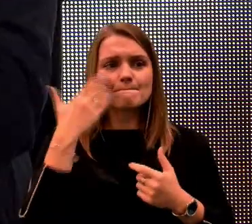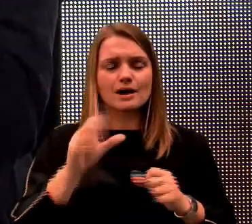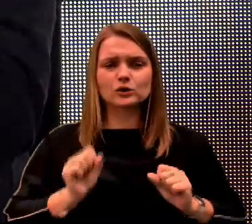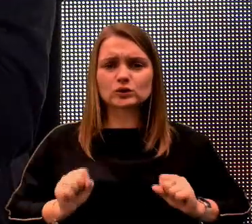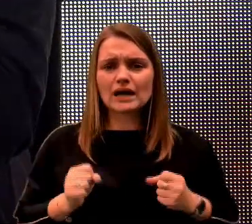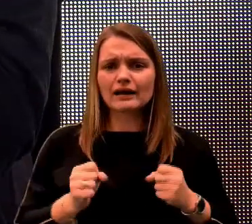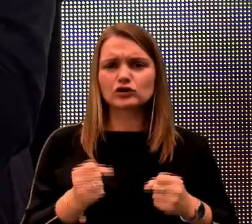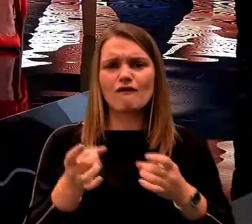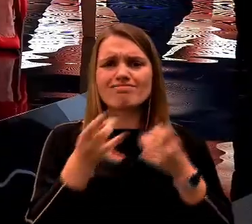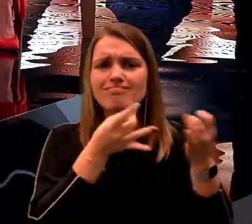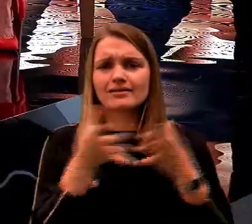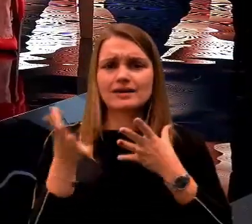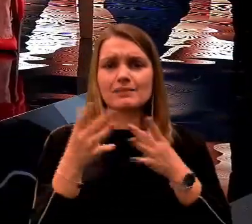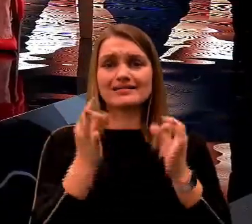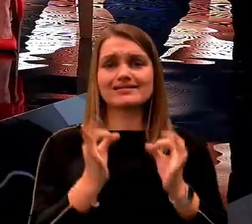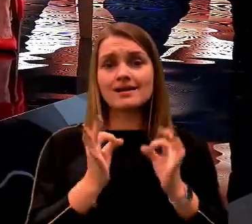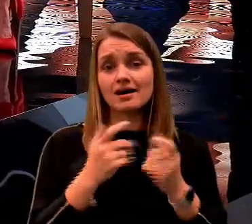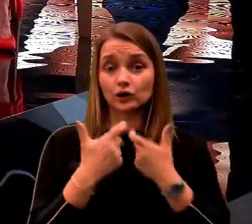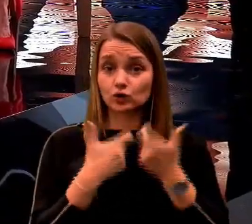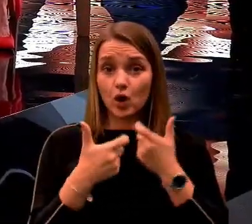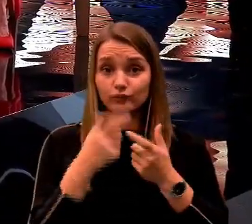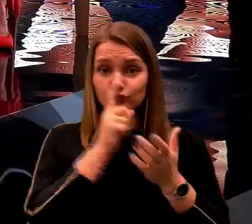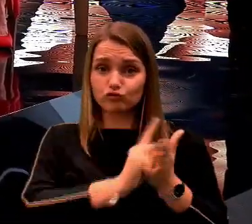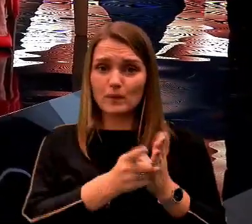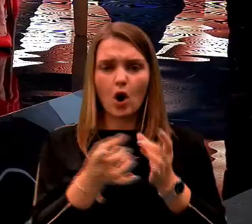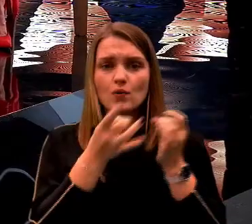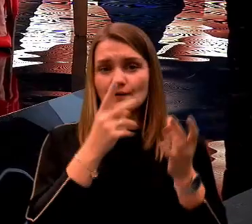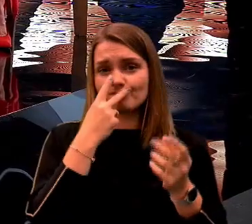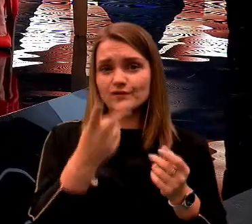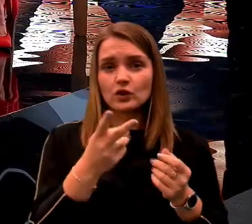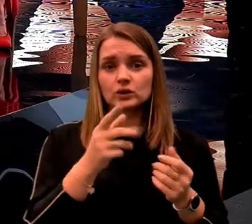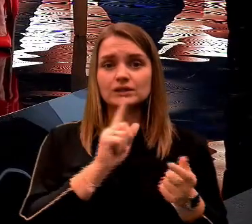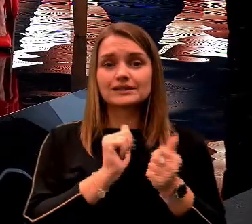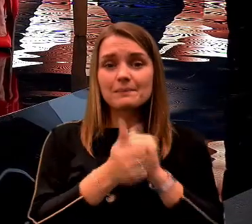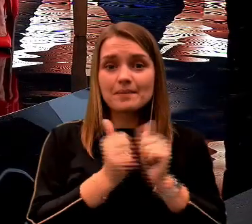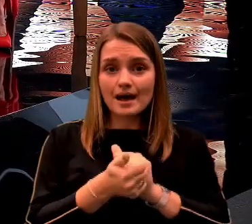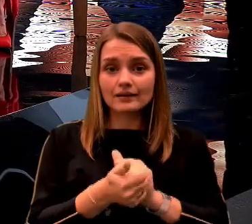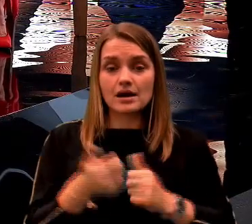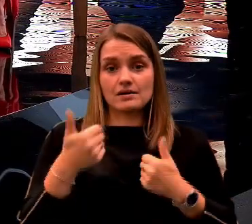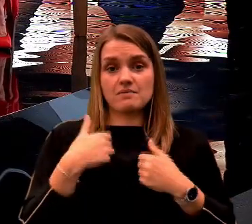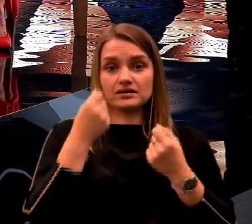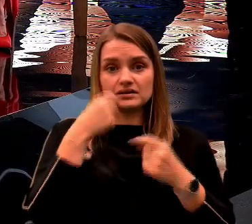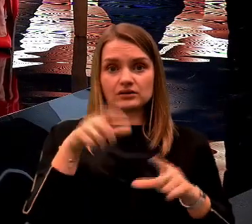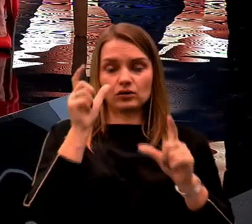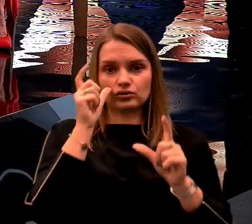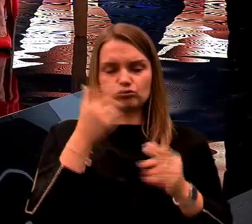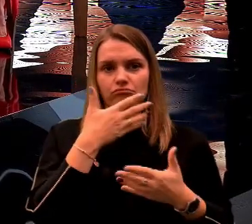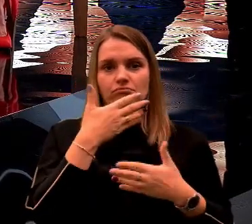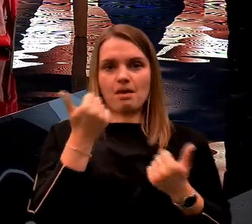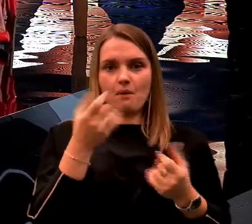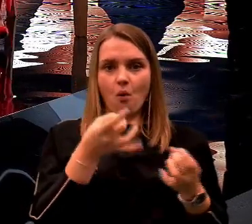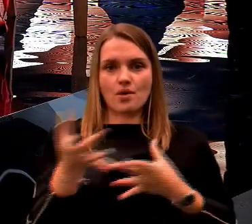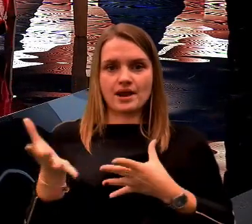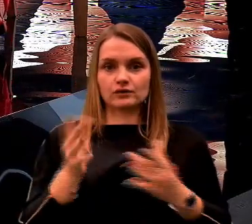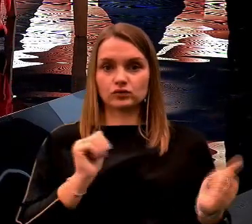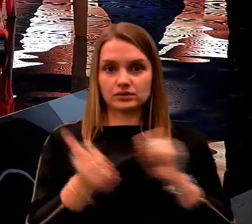chcieli natychmiast wprowadzać, żeby od razu było widać zmiany i byli bardzo, bardzo zaskoczeni, że tych zmian nie ma od razu.